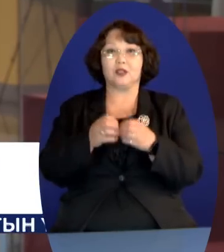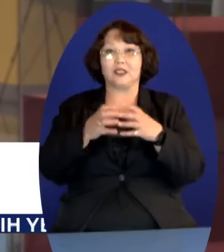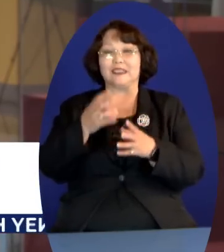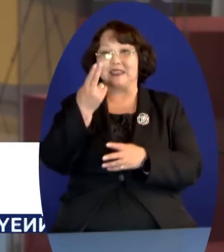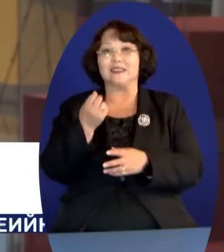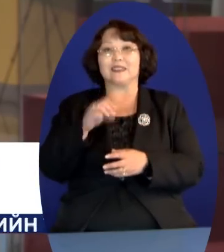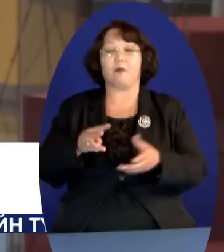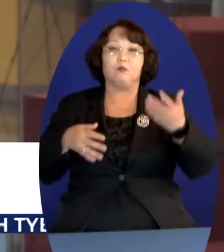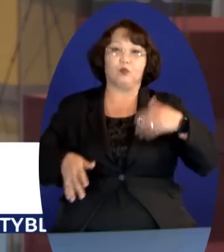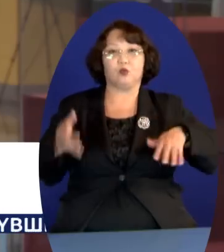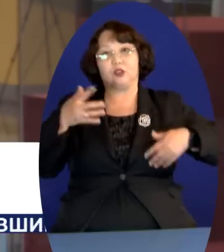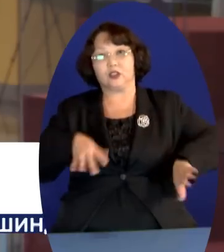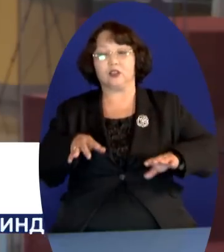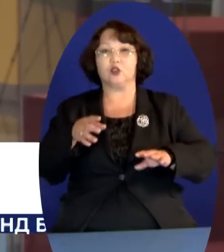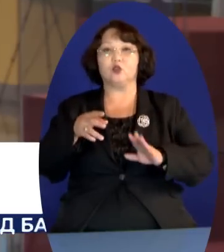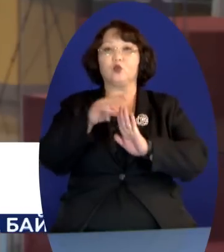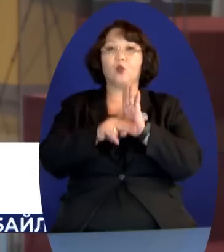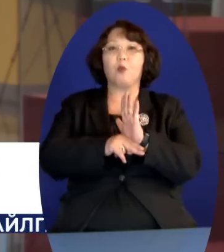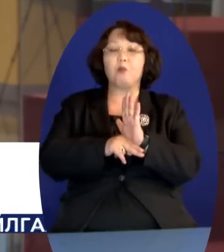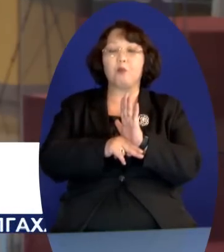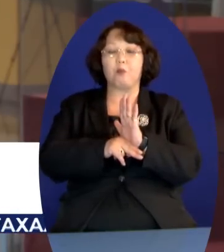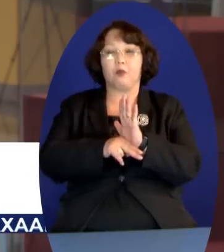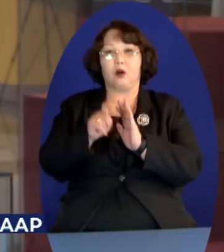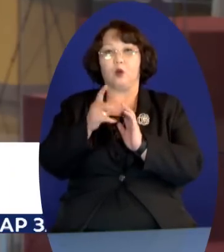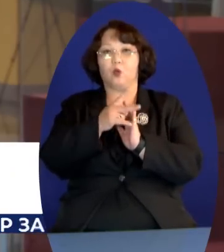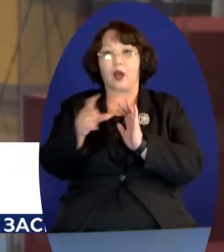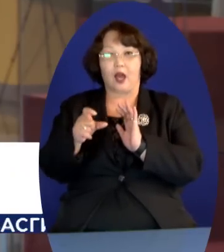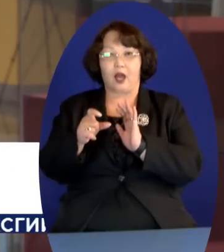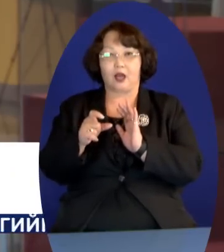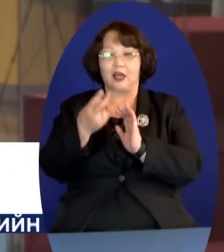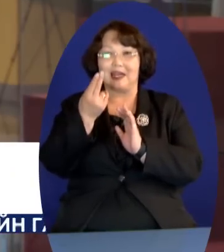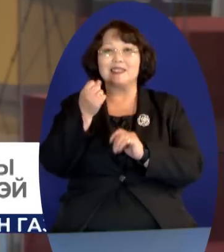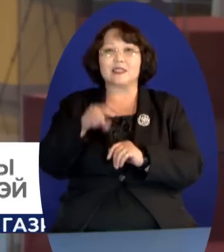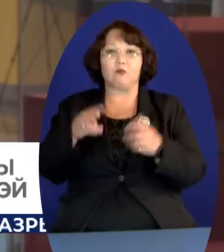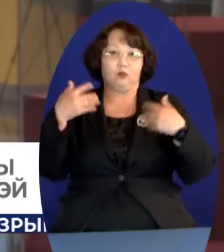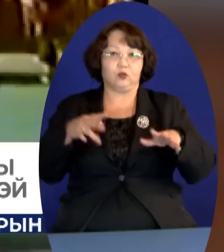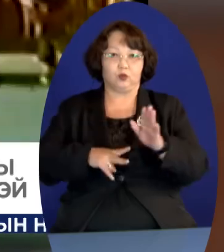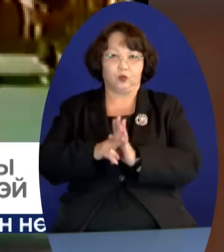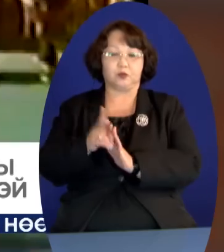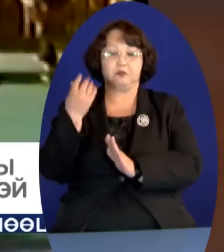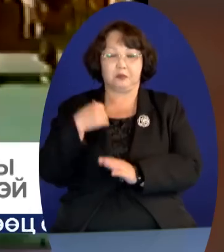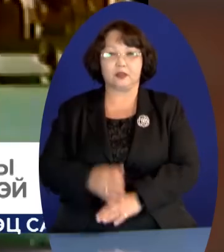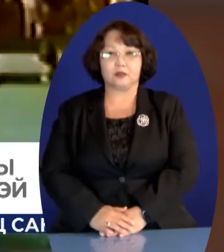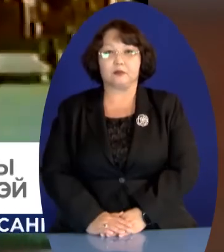цамын дэг сургуулийн дагуу энэ хүрээ цамыг гаргаж ирсэн ийм уламжлалтай юм аа.